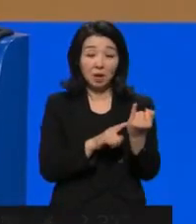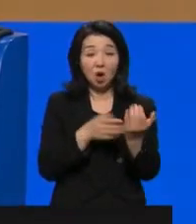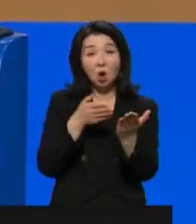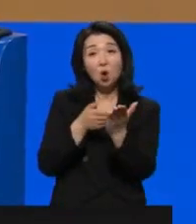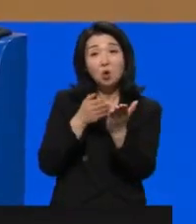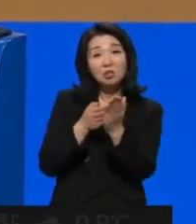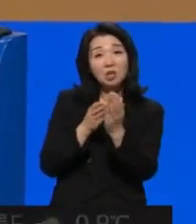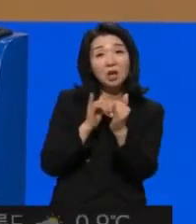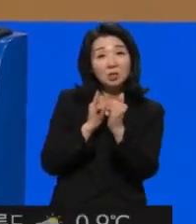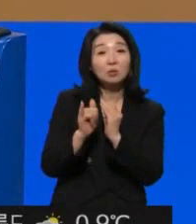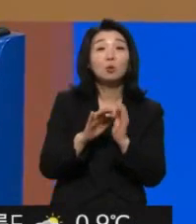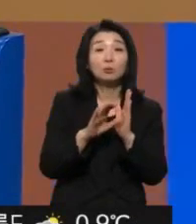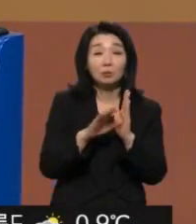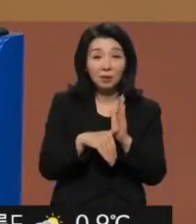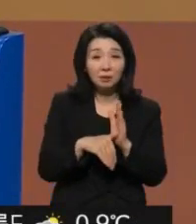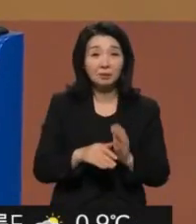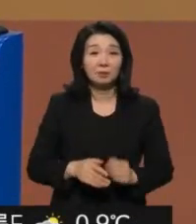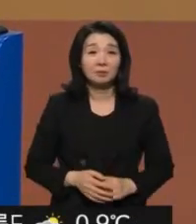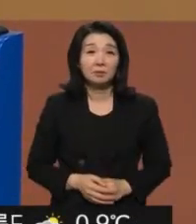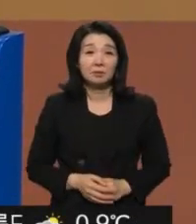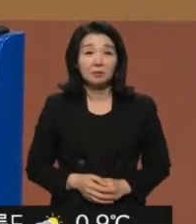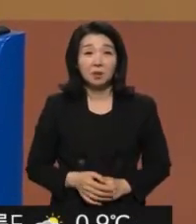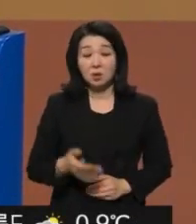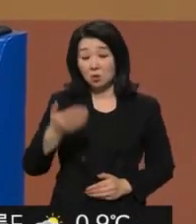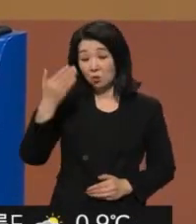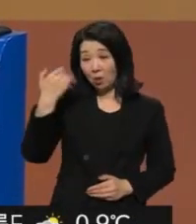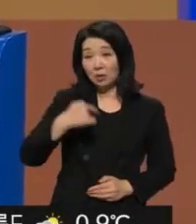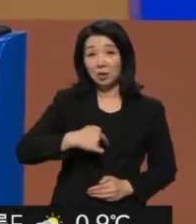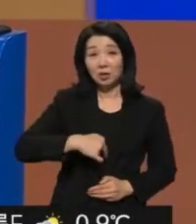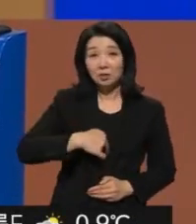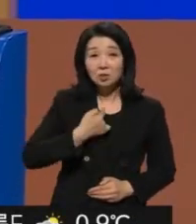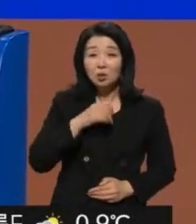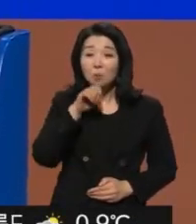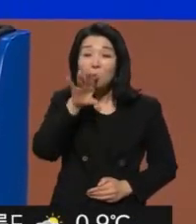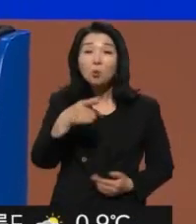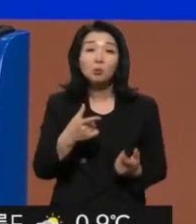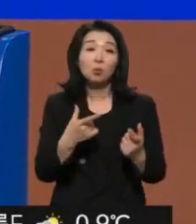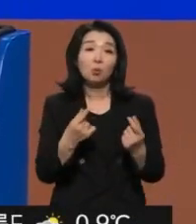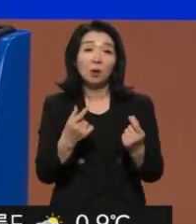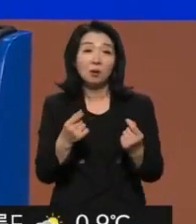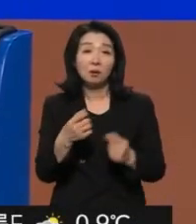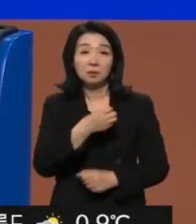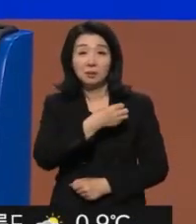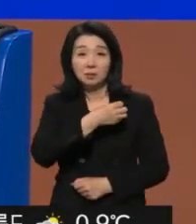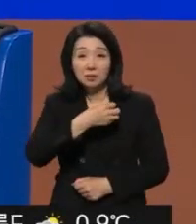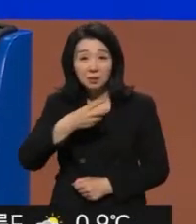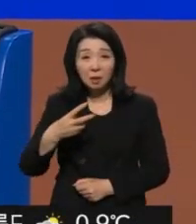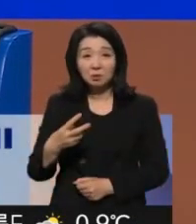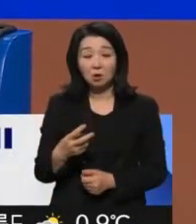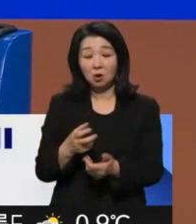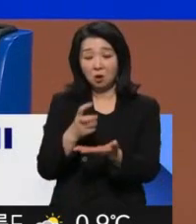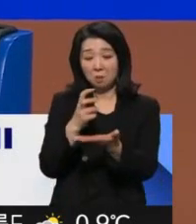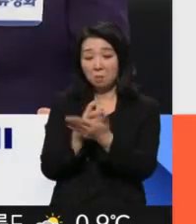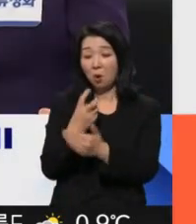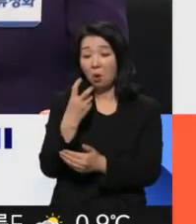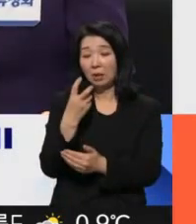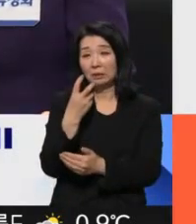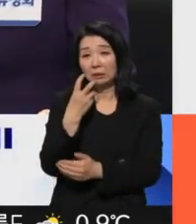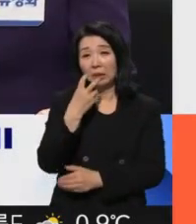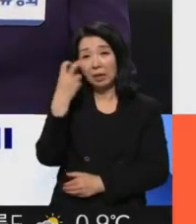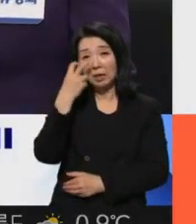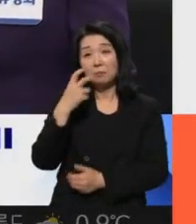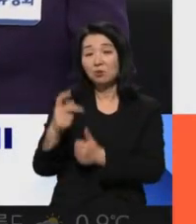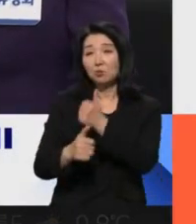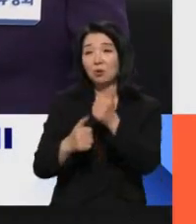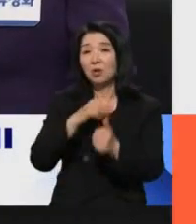언론사와의 전화 인터뷰를 했습니다 거기에서 과거의 자신이 했던 폭로와 관련해서 삼성 준법 감시위원회의 여러 차례 민원을